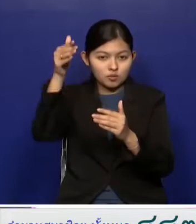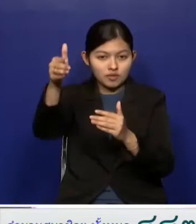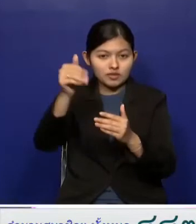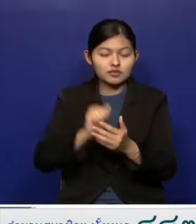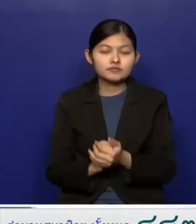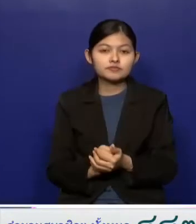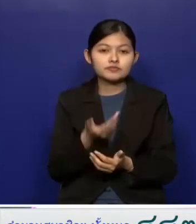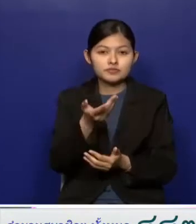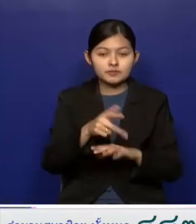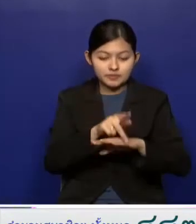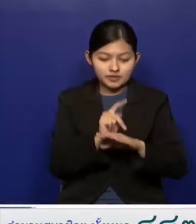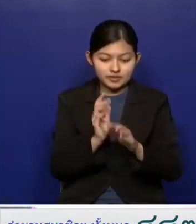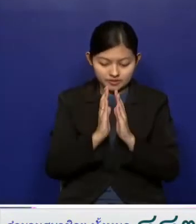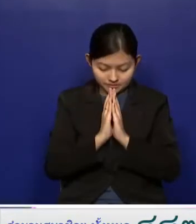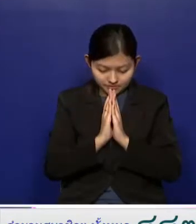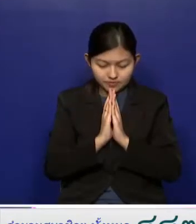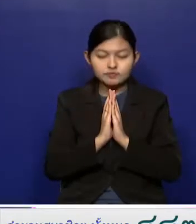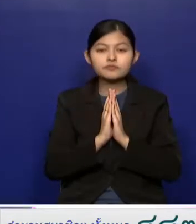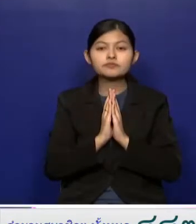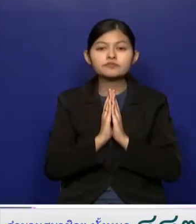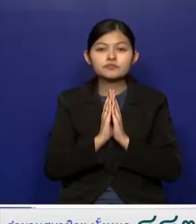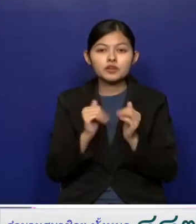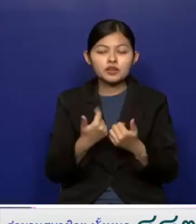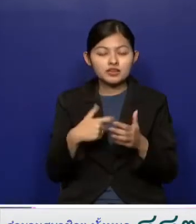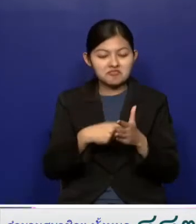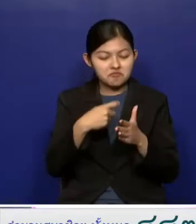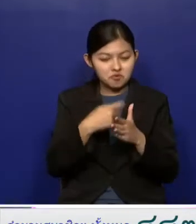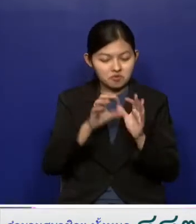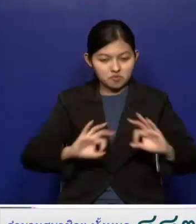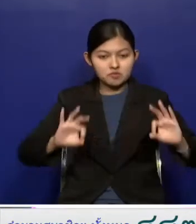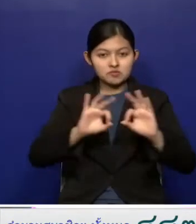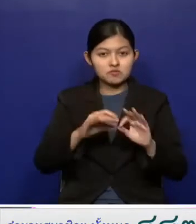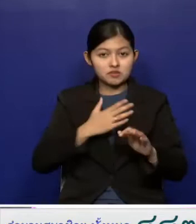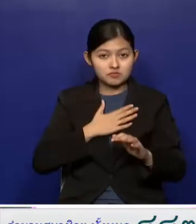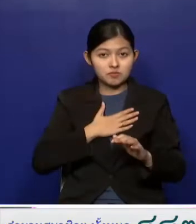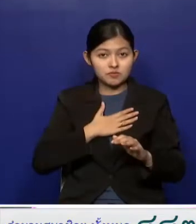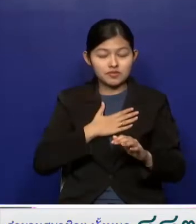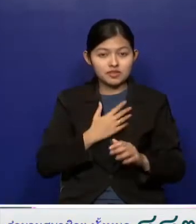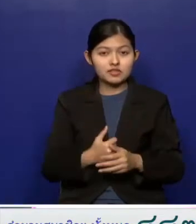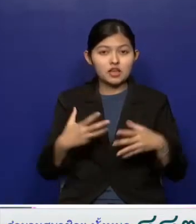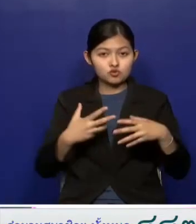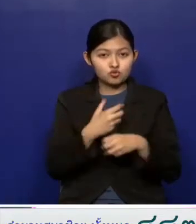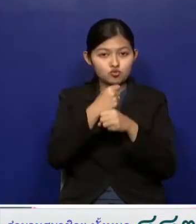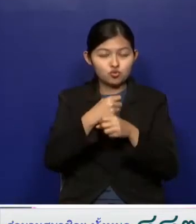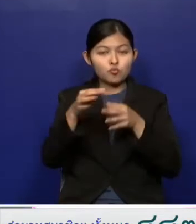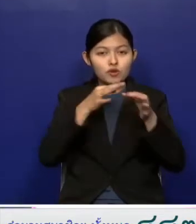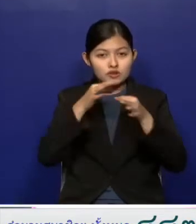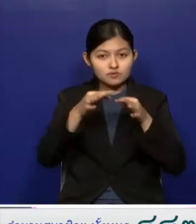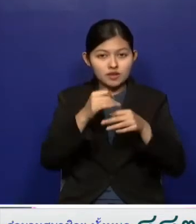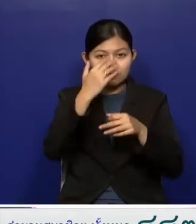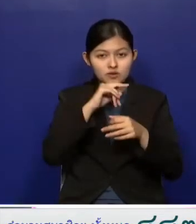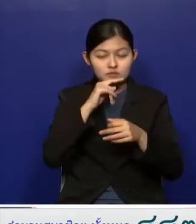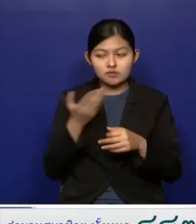ท่านประธานที่เคารพครับเหตุผลและความจำเป็นกับผมจะกล่าวโดยสรุปเพราะว่าได้มีหลายท่